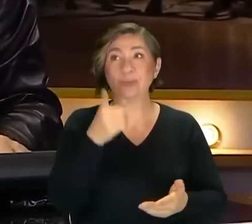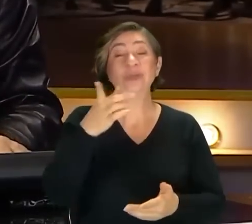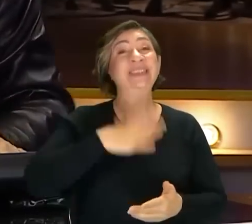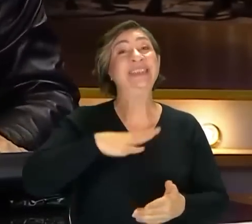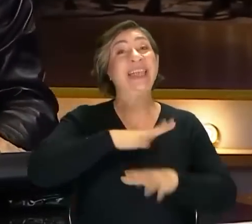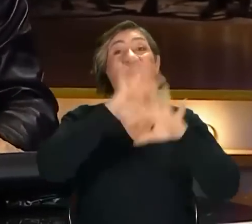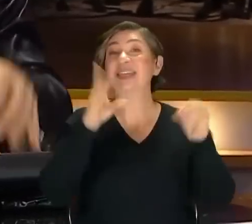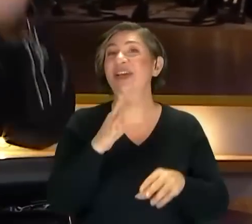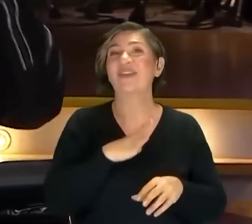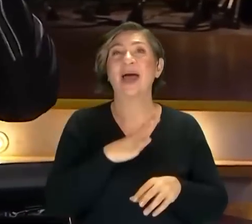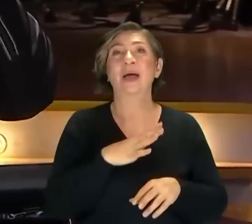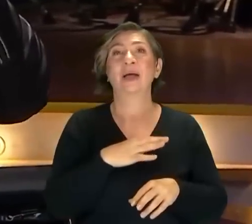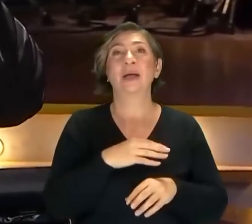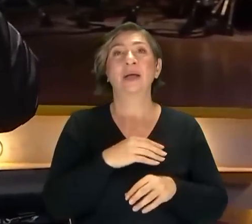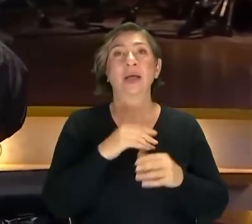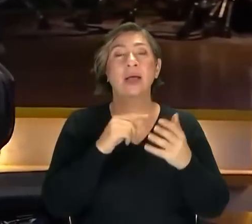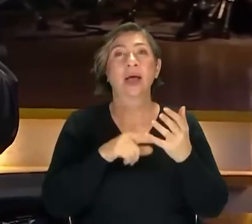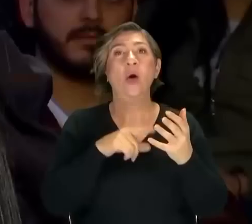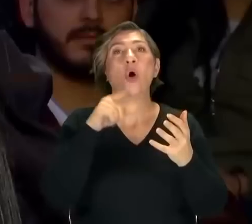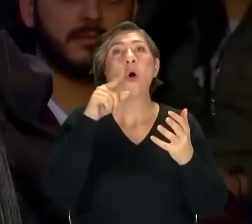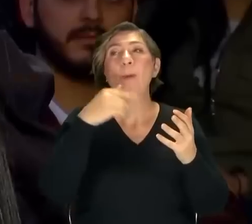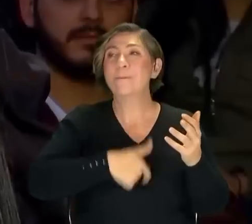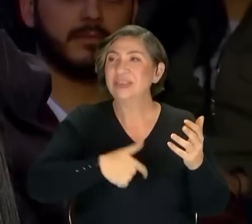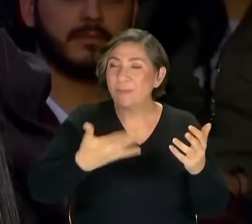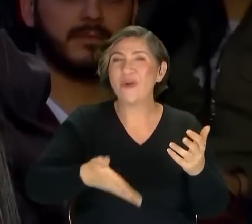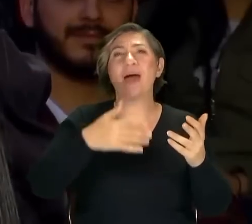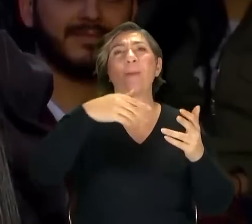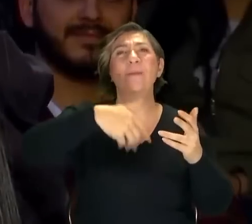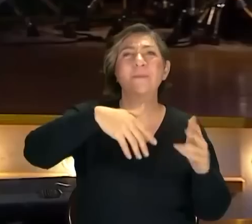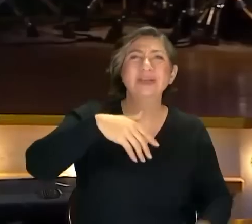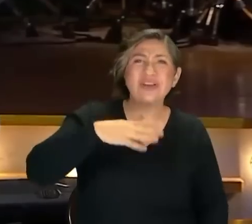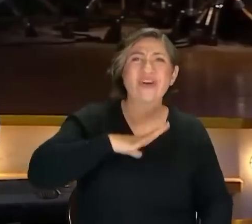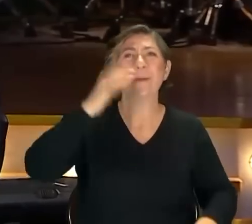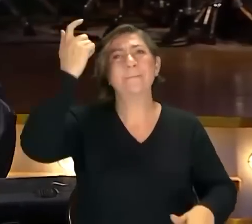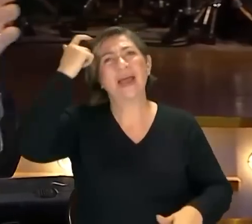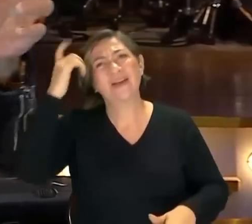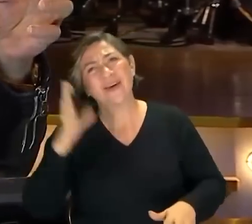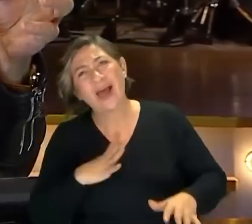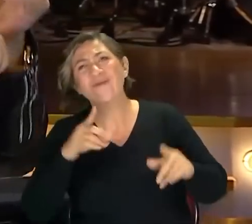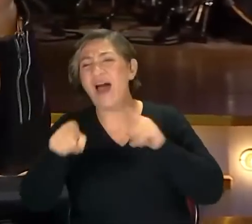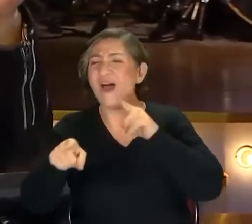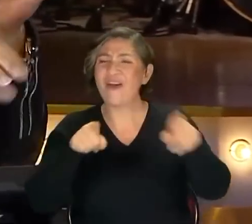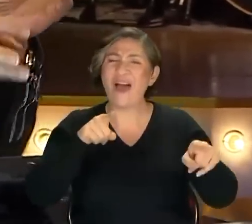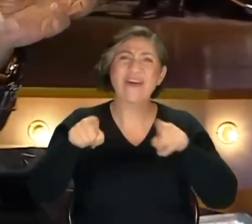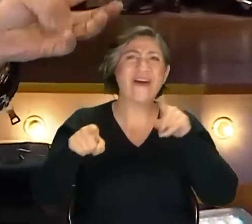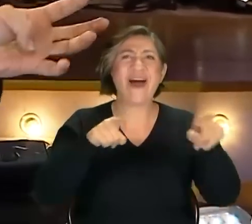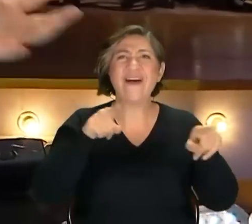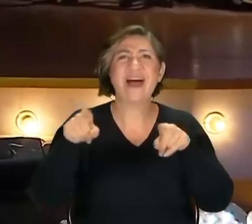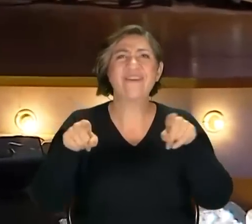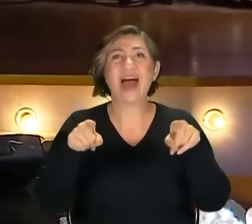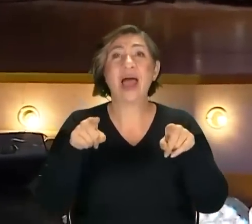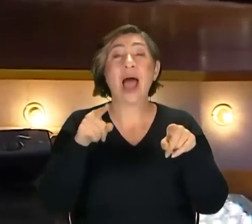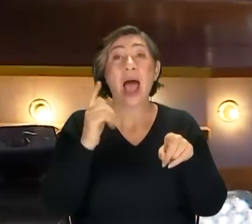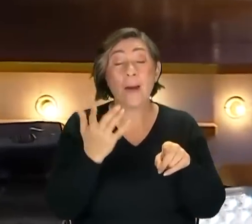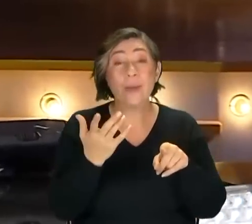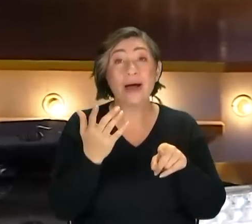istediği her şey var. Ne var diyorum? Hayvanın orası var, burası var. Oradan çıkan tüyünün çorbasını yaptım. Kenarı var, şurası